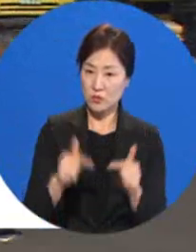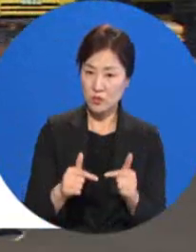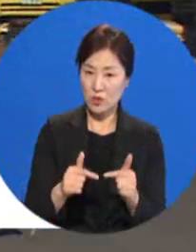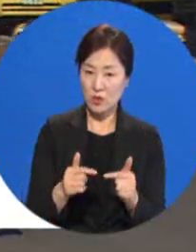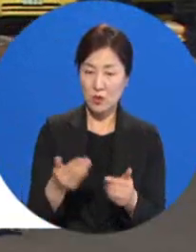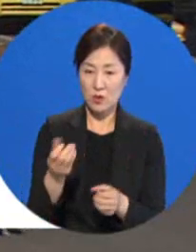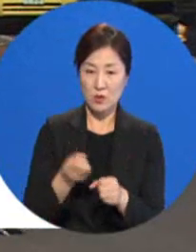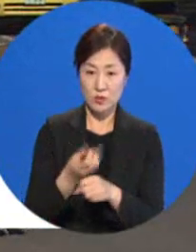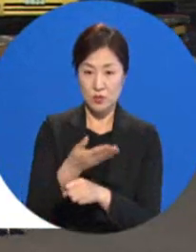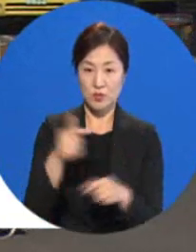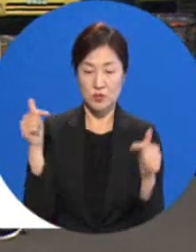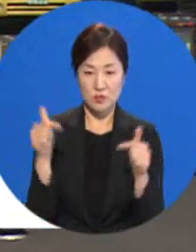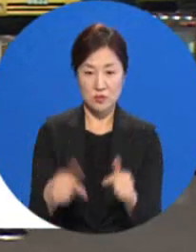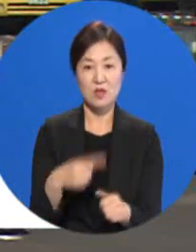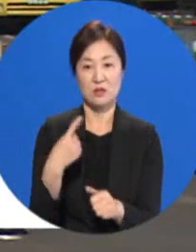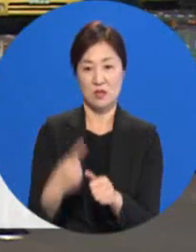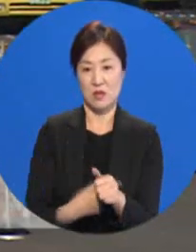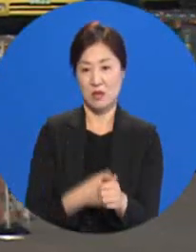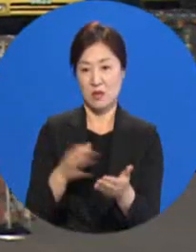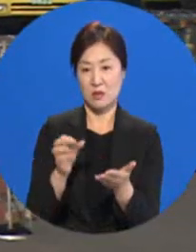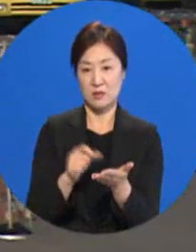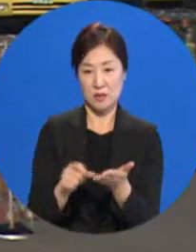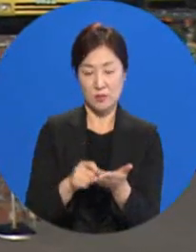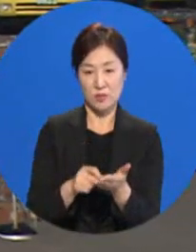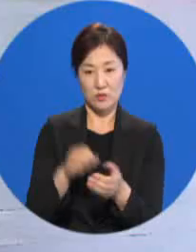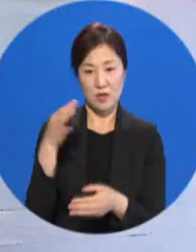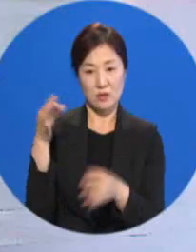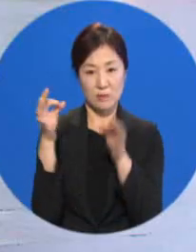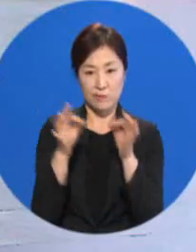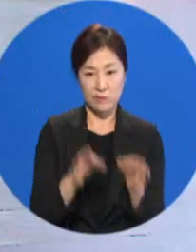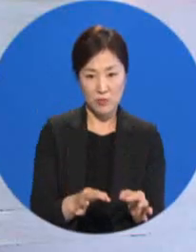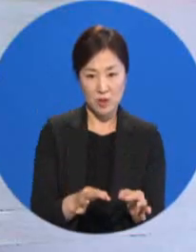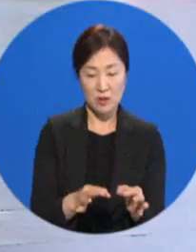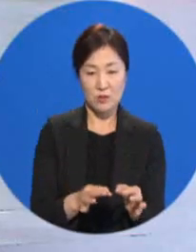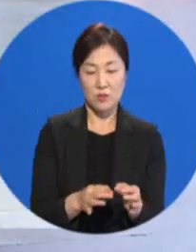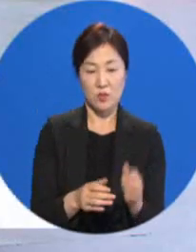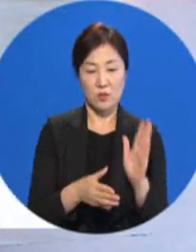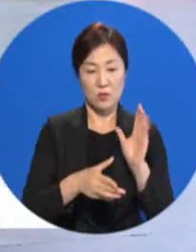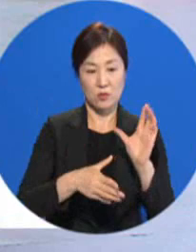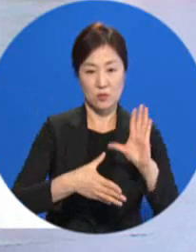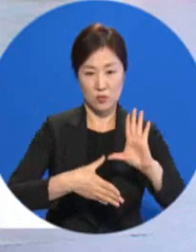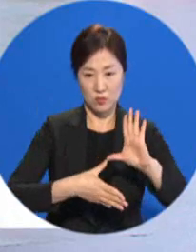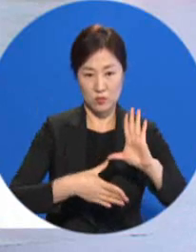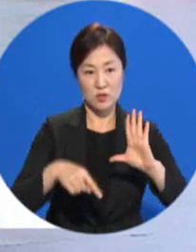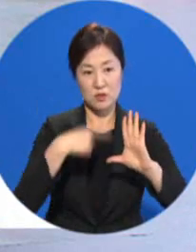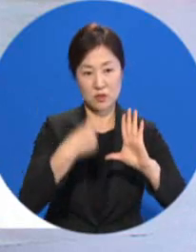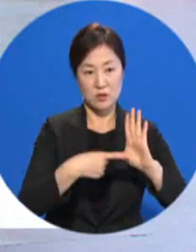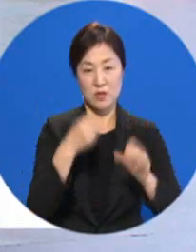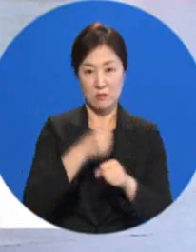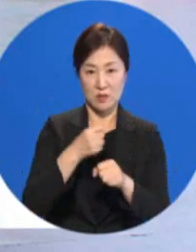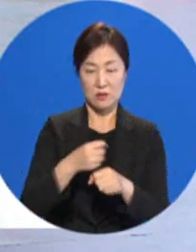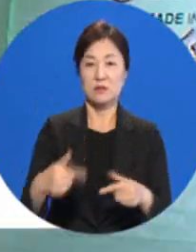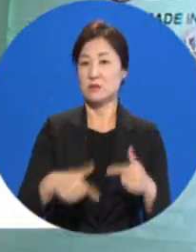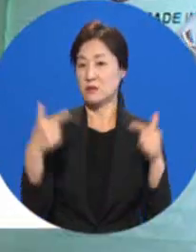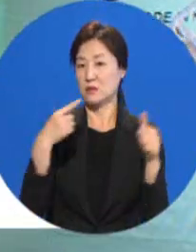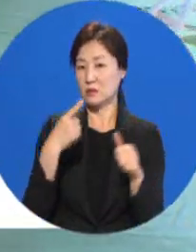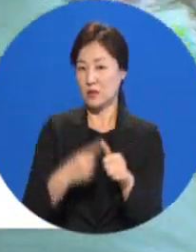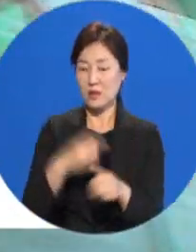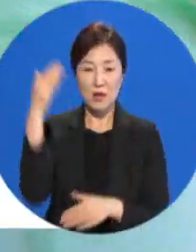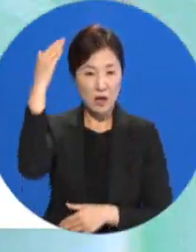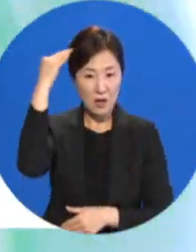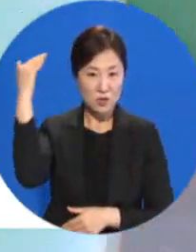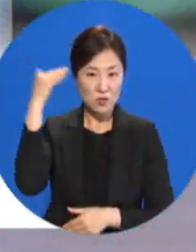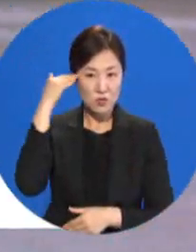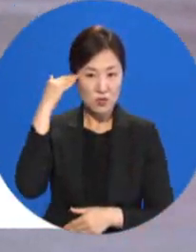전반적인 제품 가격이 하락한 데다 일부 품목의 경우 북미 지역의 공급 물량이 크게 늘면서 국내 석유화학 업계의